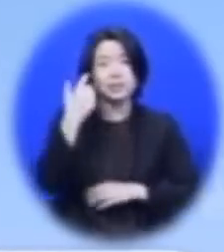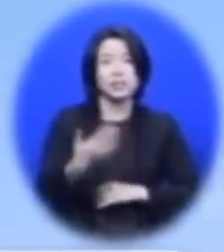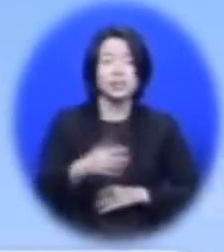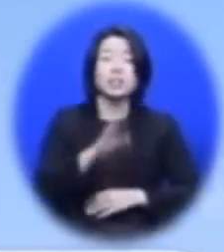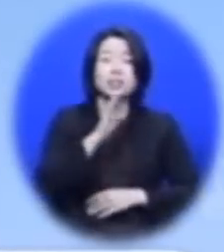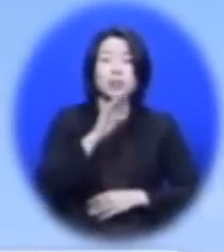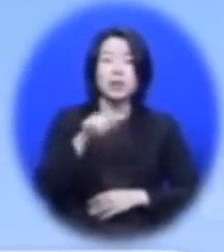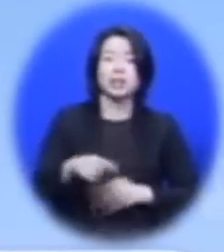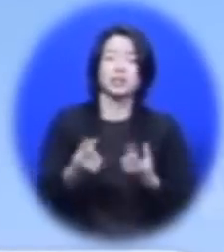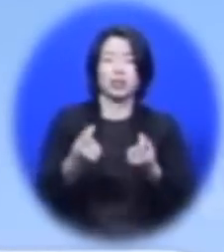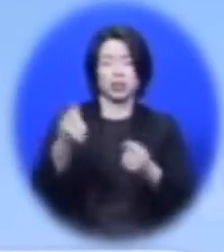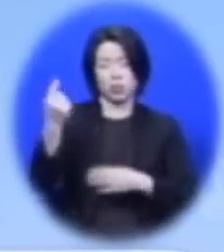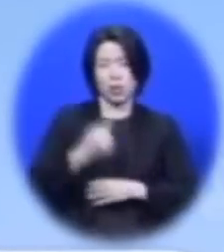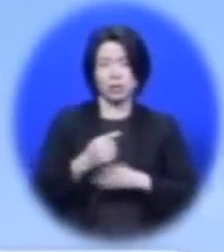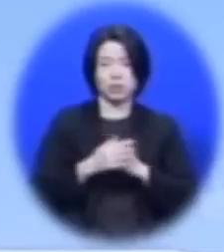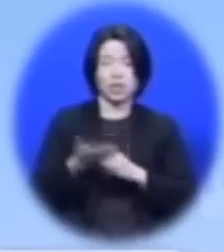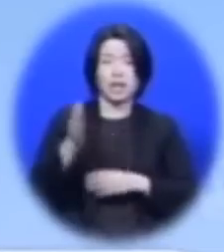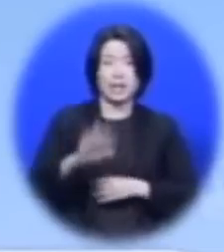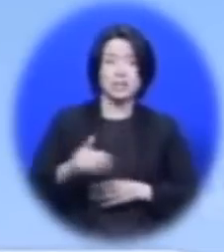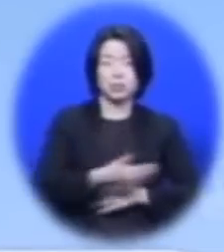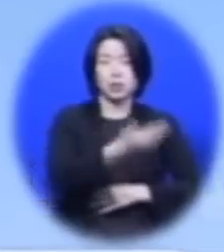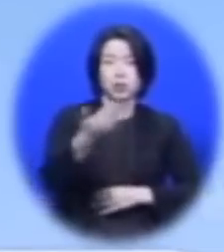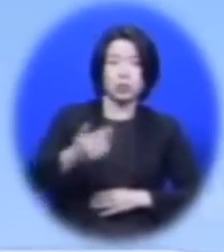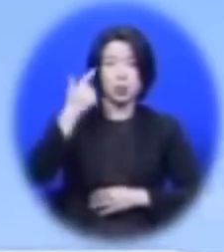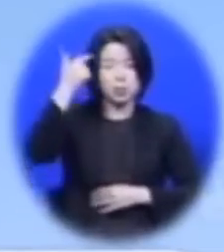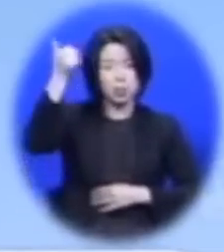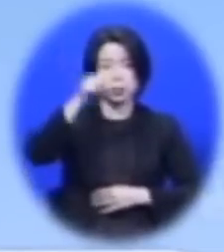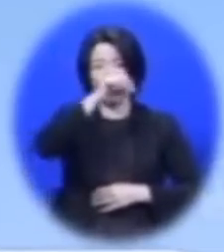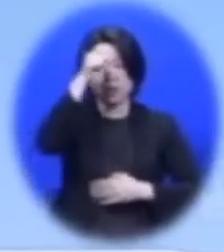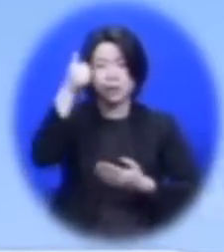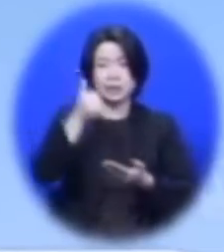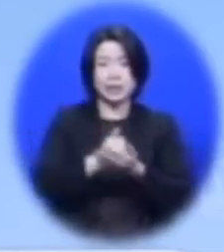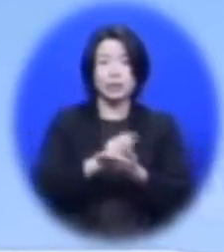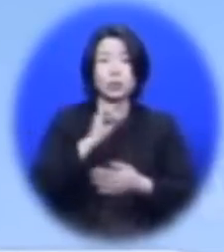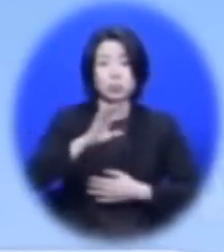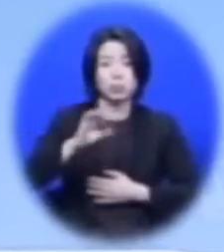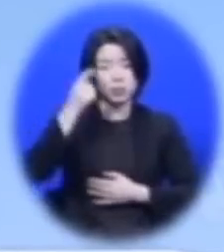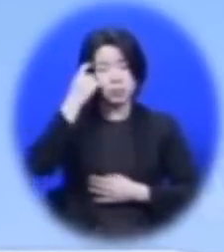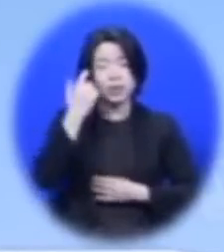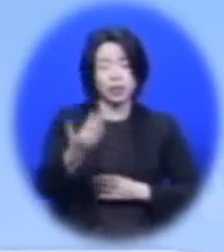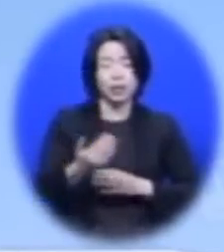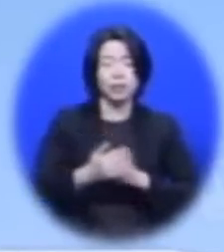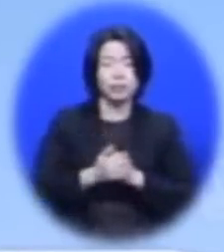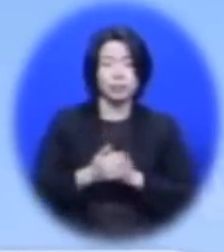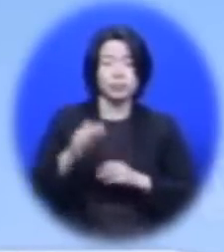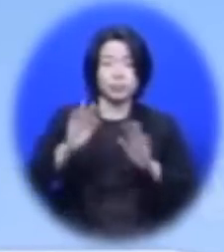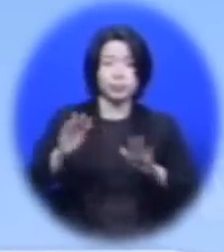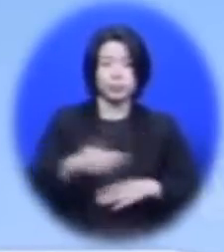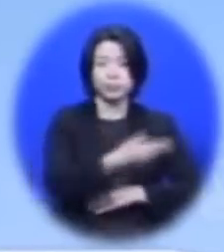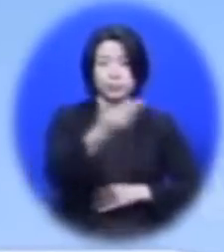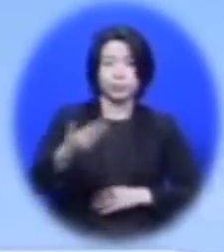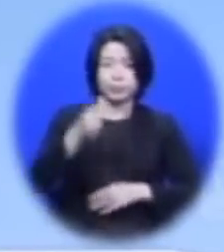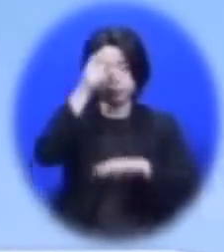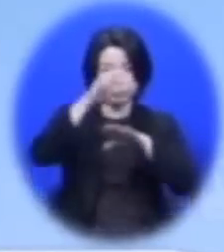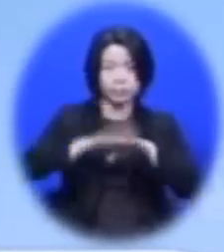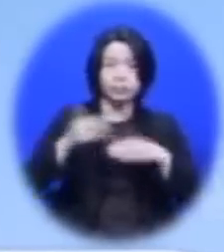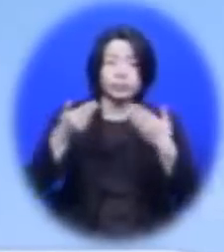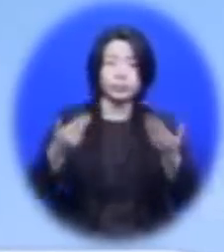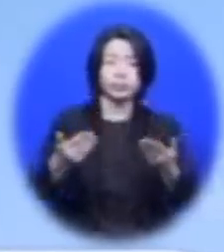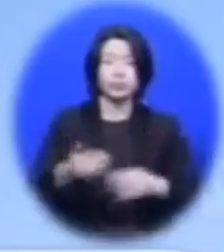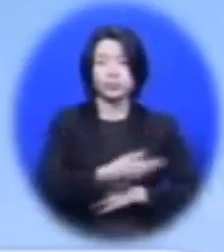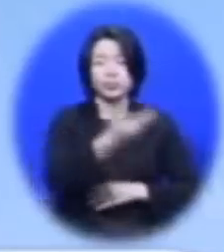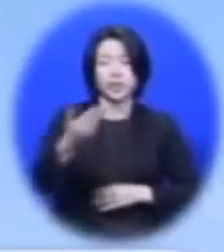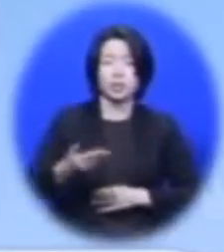그렇게 왔어요. 그러나 여러분, 목사와 장로만 그렇습니까? 오늘 여러분들께 예배를 드리고